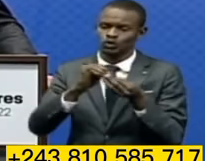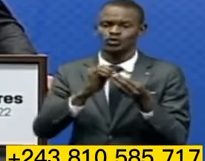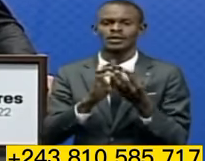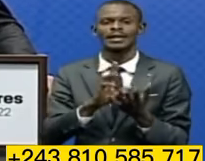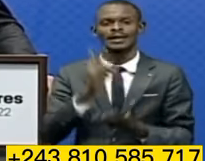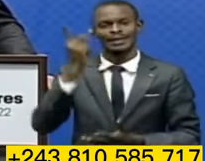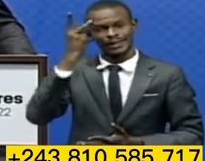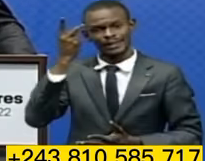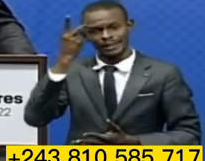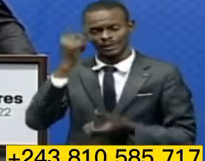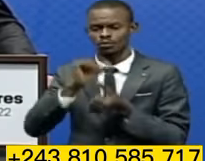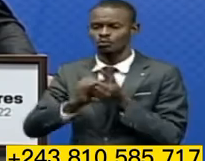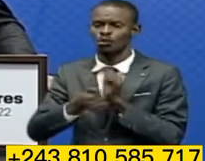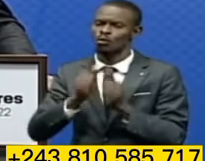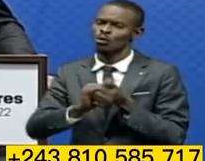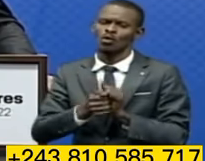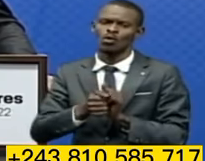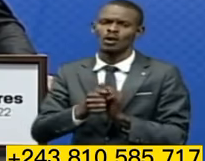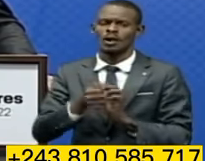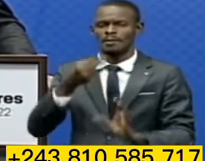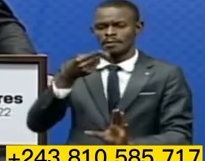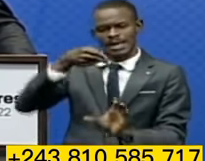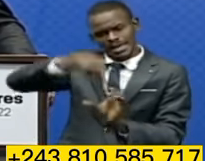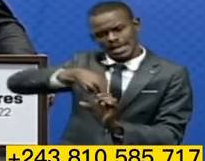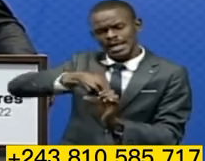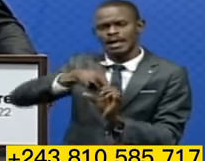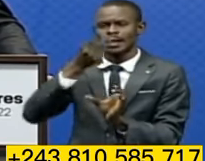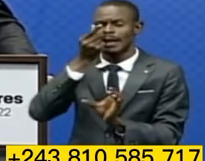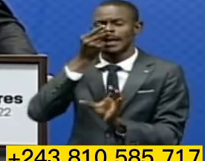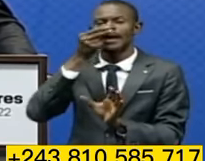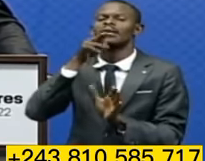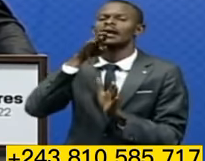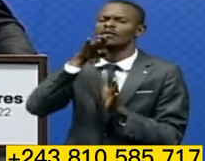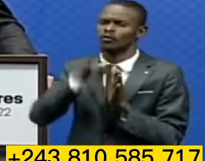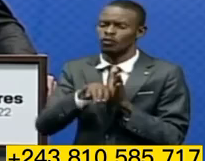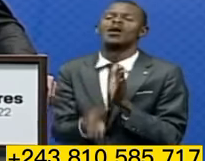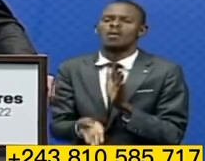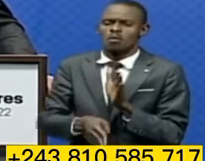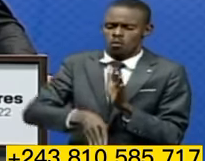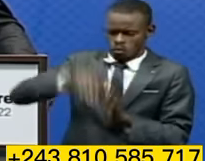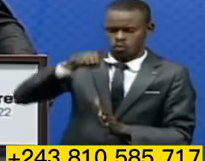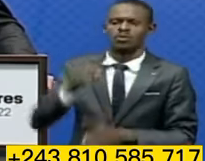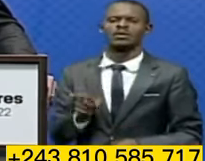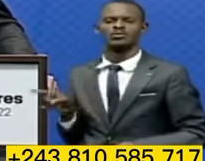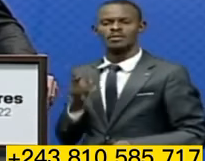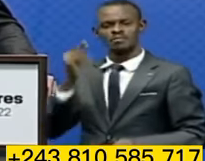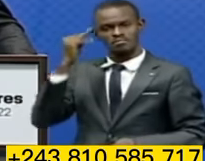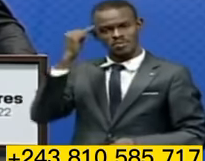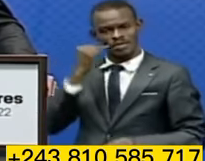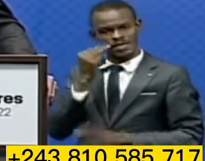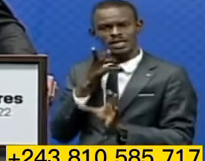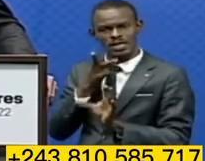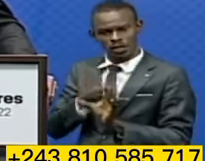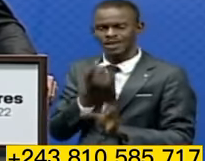pays en carburant. Il a indiqué que les prochaines livraisons attendues arrive plus tôt que prévu initialement, permettant